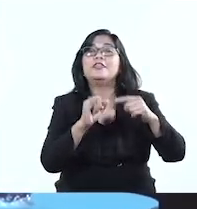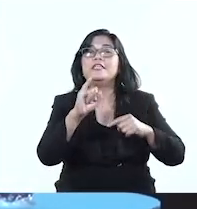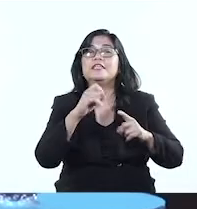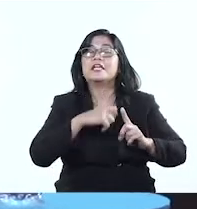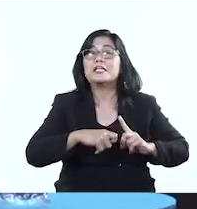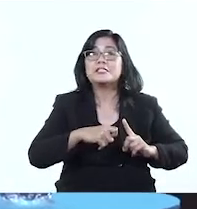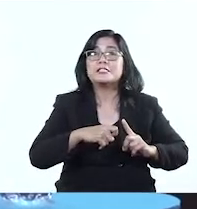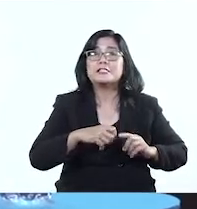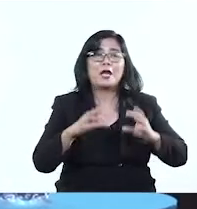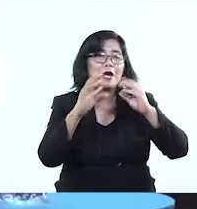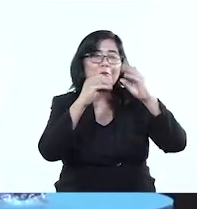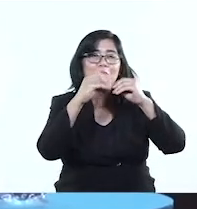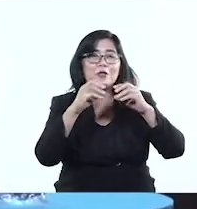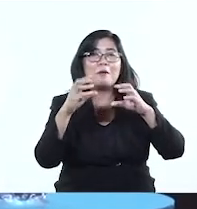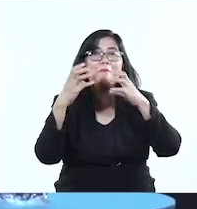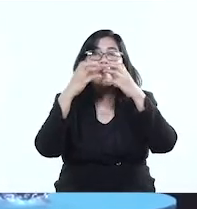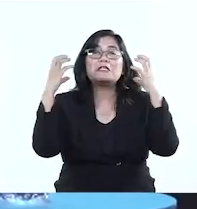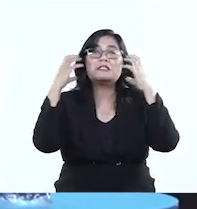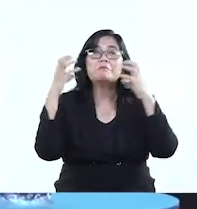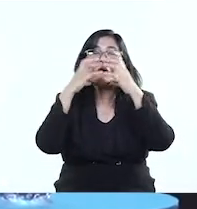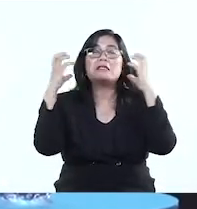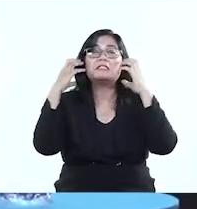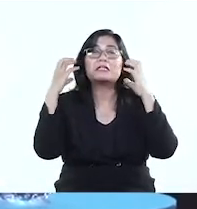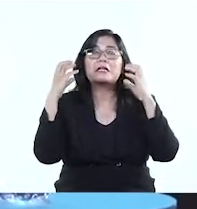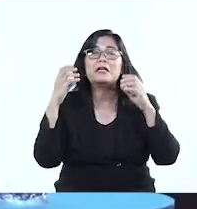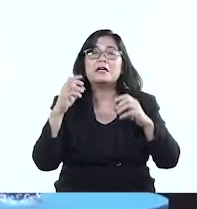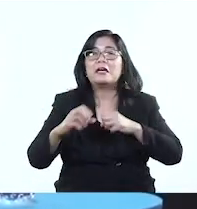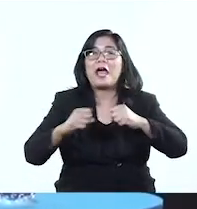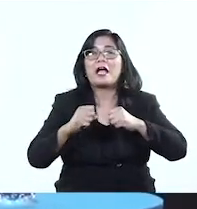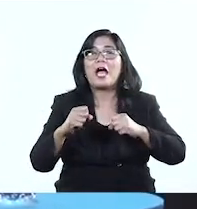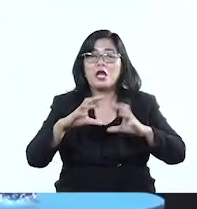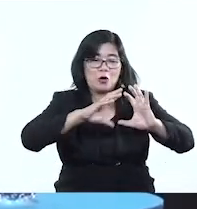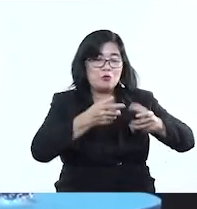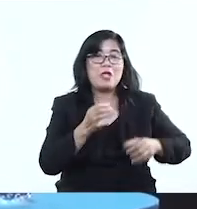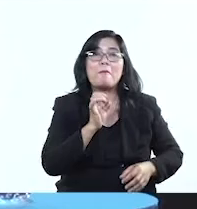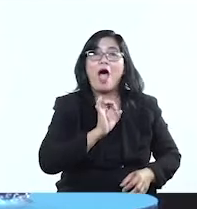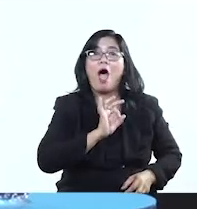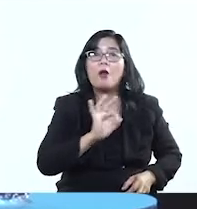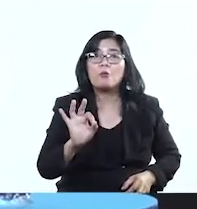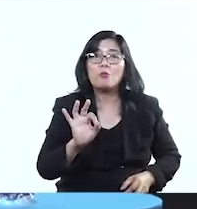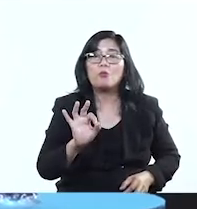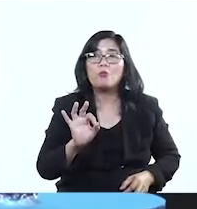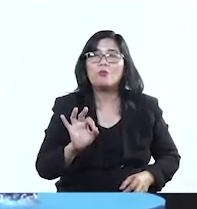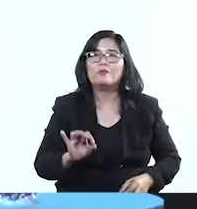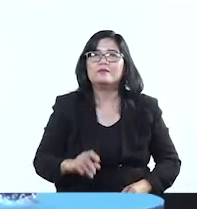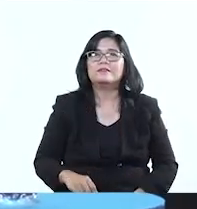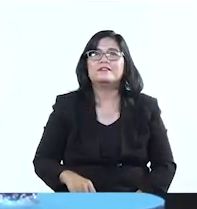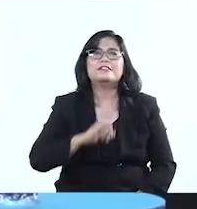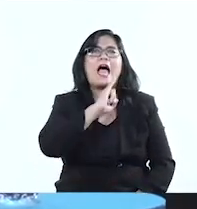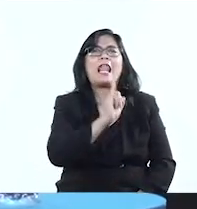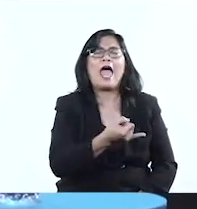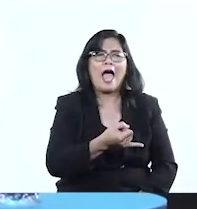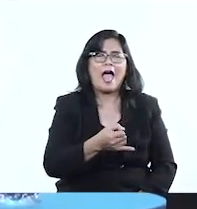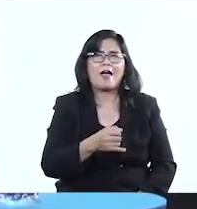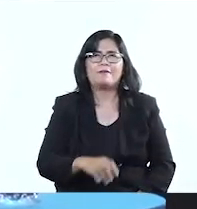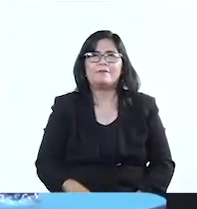ini pakai masker pakai masker gerakan New World order hei Hai cangkrukan